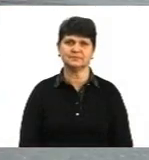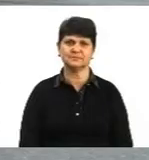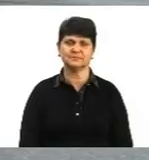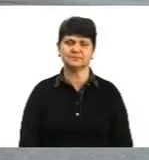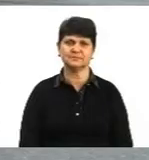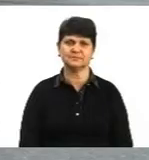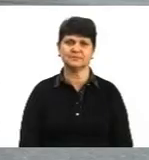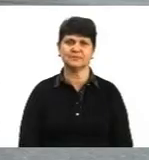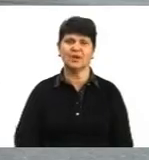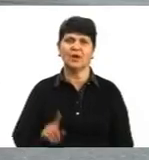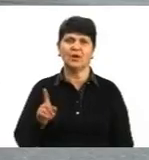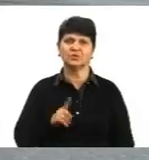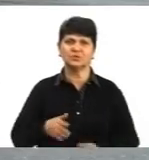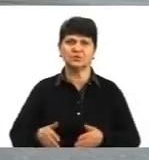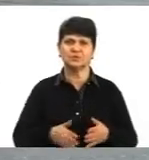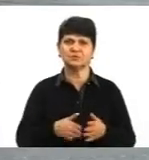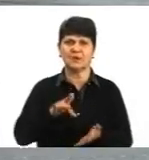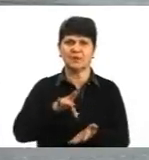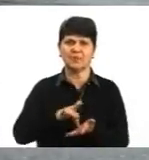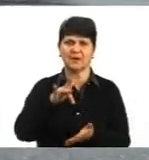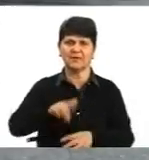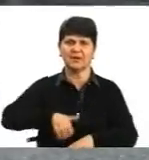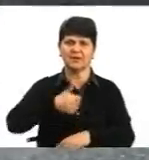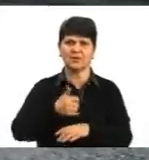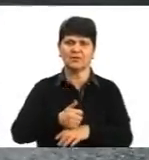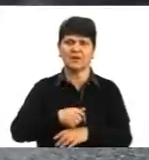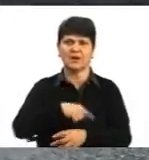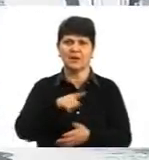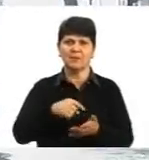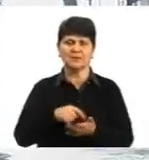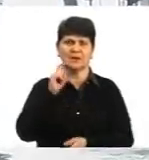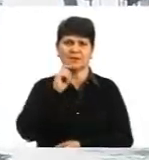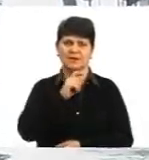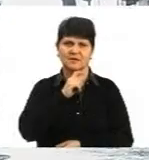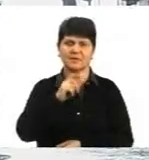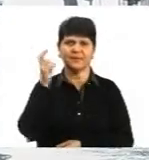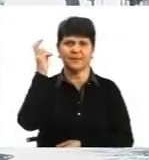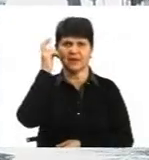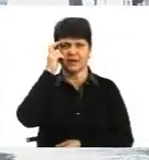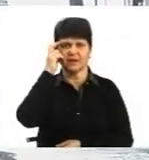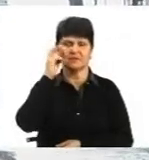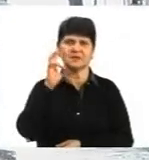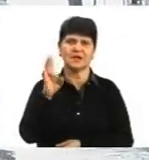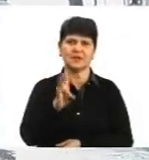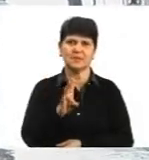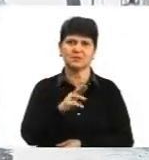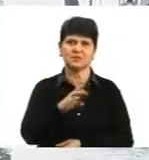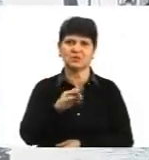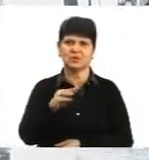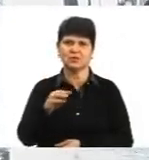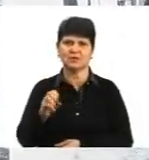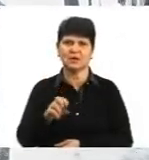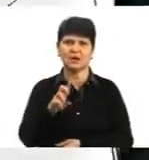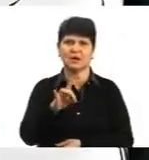Аби розвантажити чотири магістральні дороги міста Вінниці, Київську, Брацлавську, Лебединську та Немирівське шосе, тут до кінця травня